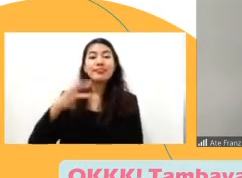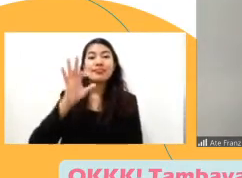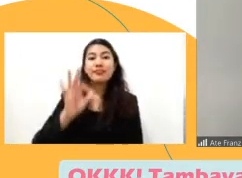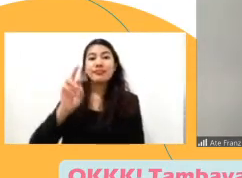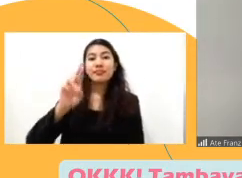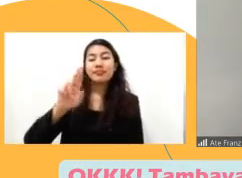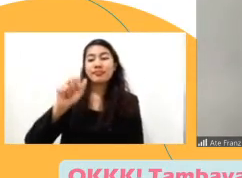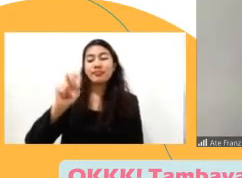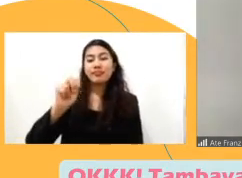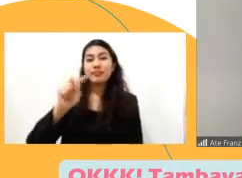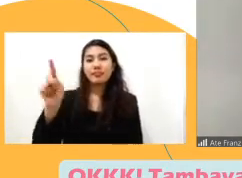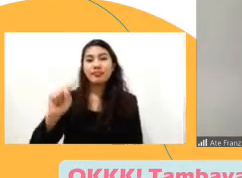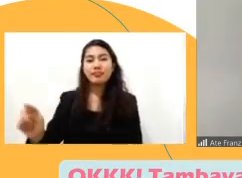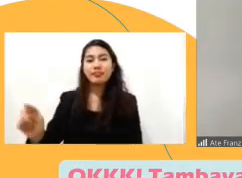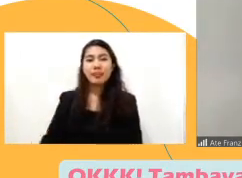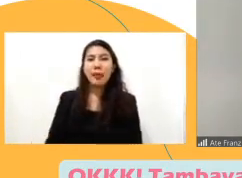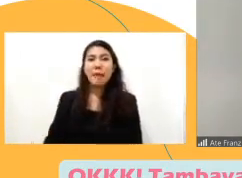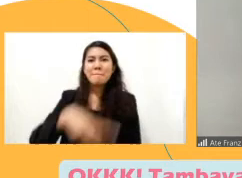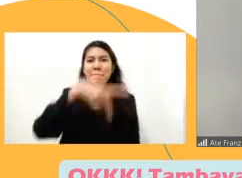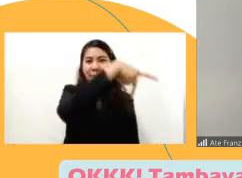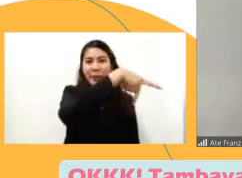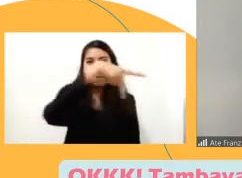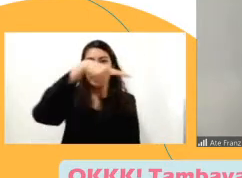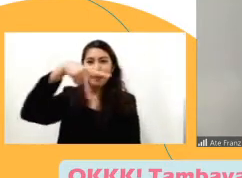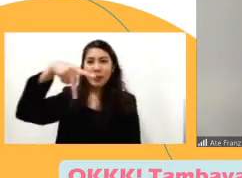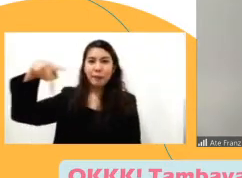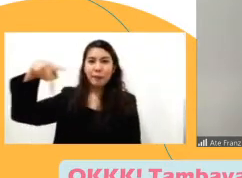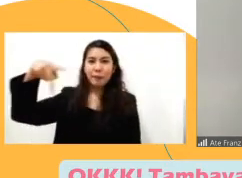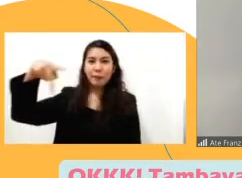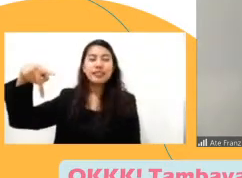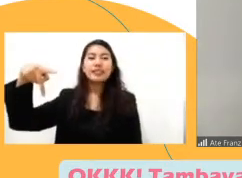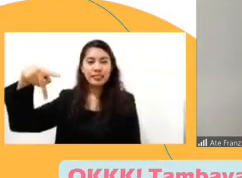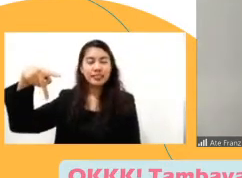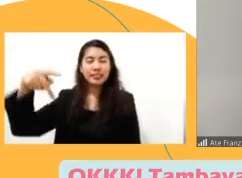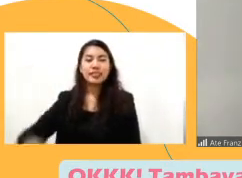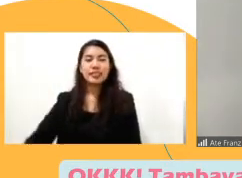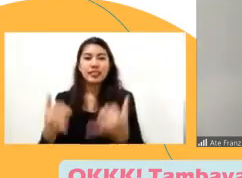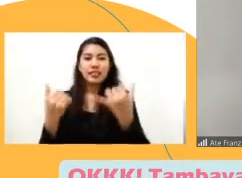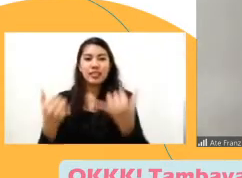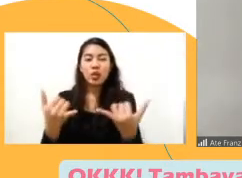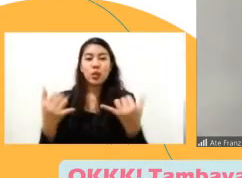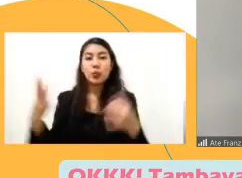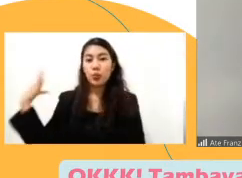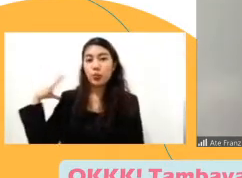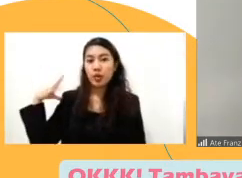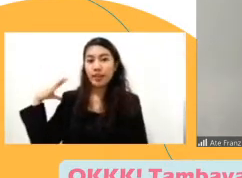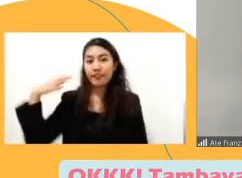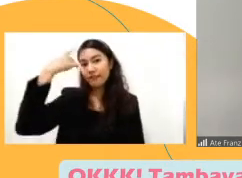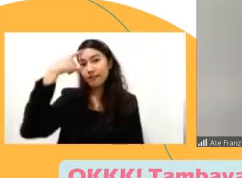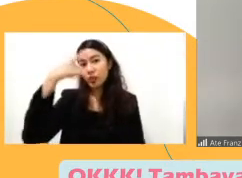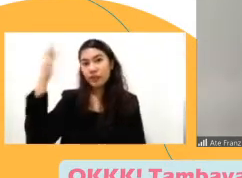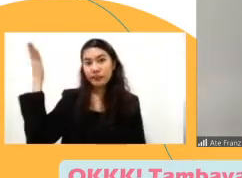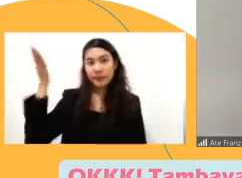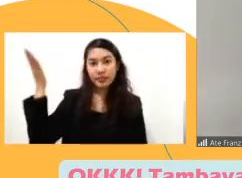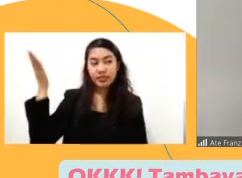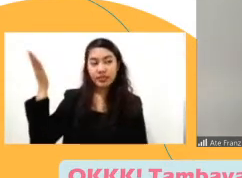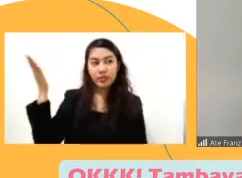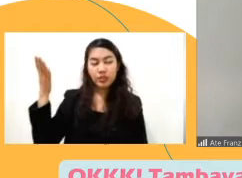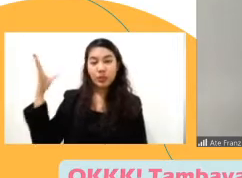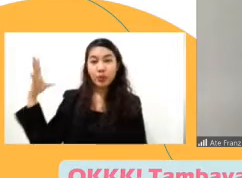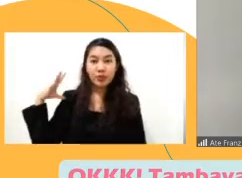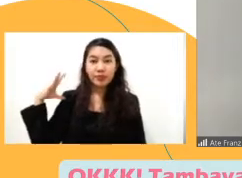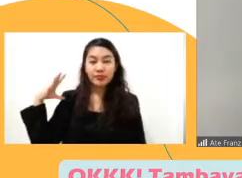PPPP period, no? Pero hintayin natin, no? Hintayin natin ang ating presentation. Sige,